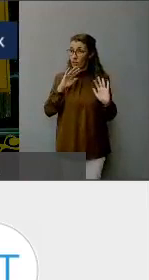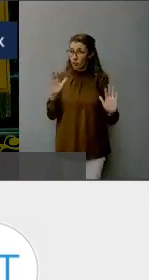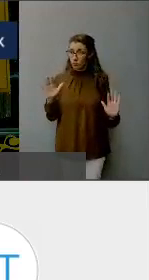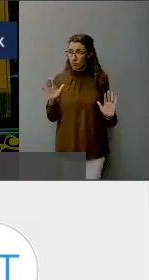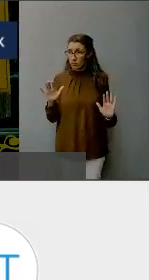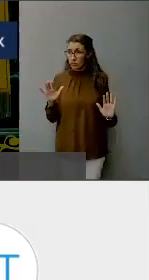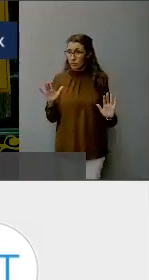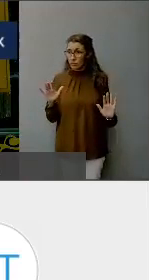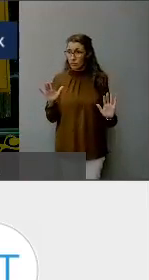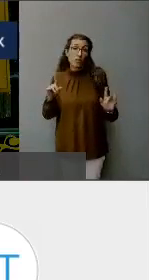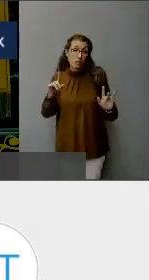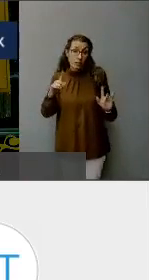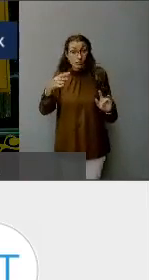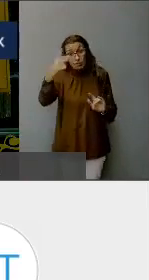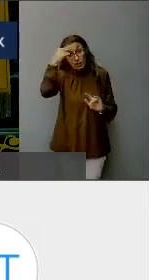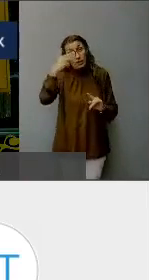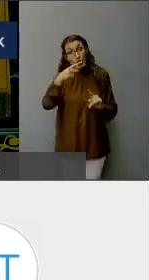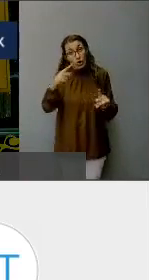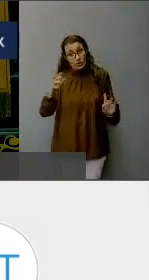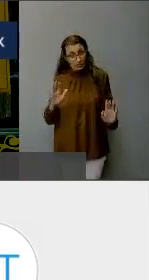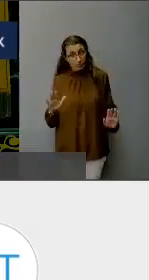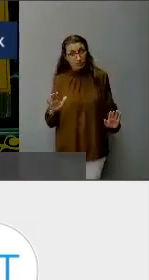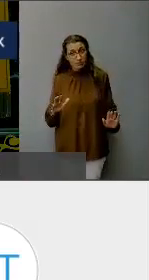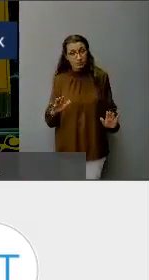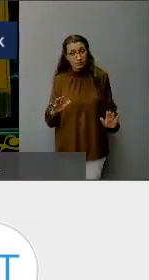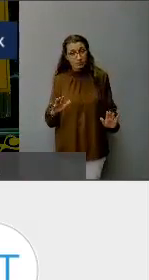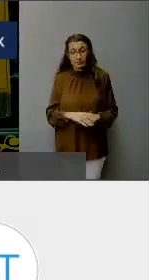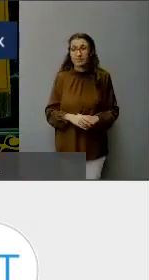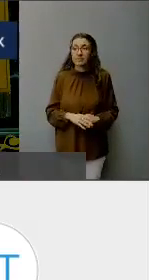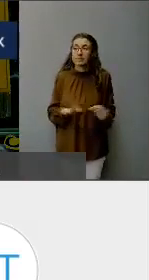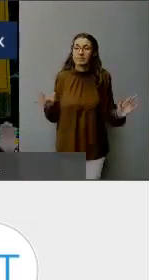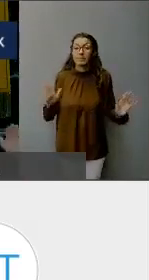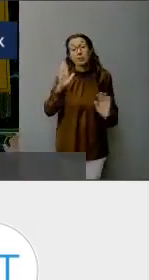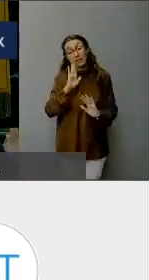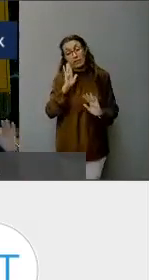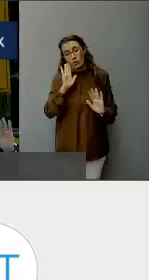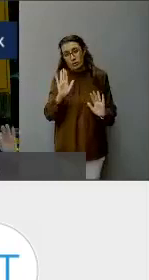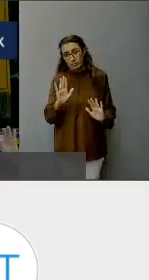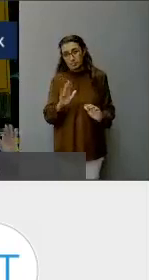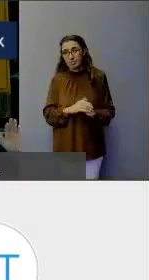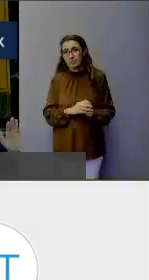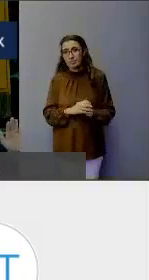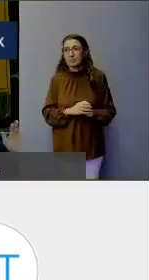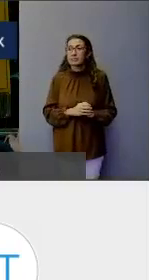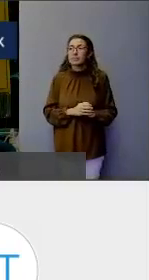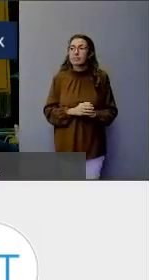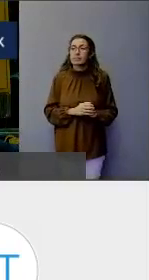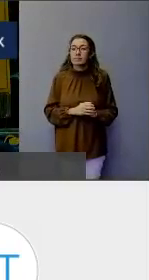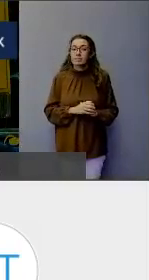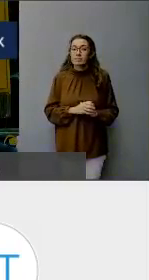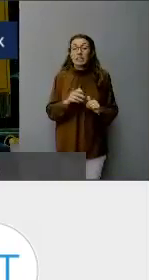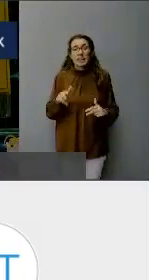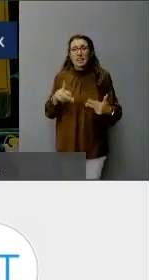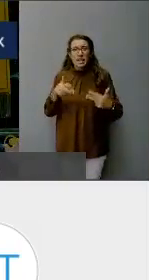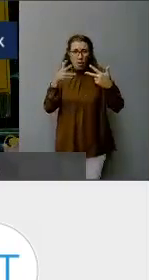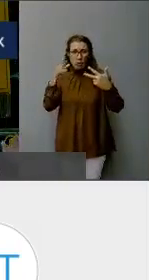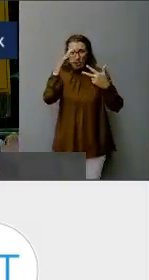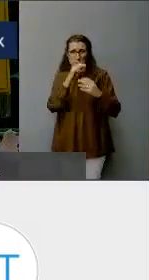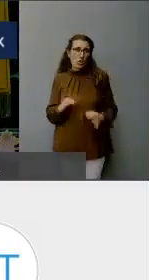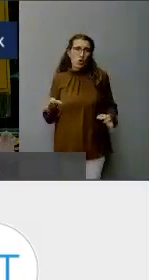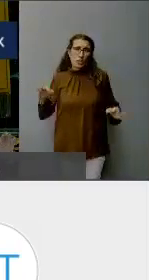così rimane rimane per cortesia però per cortesia allora anche perché i da remoto non capiscono